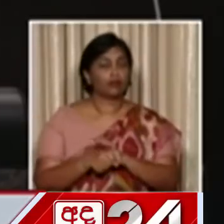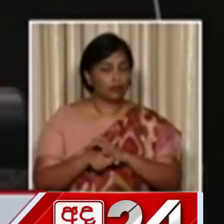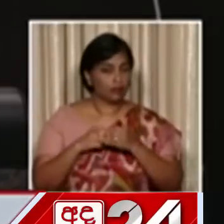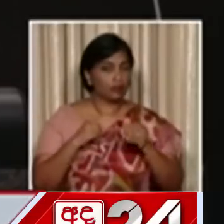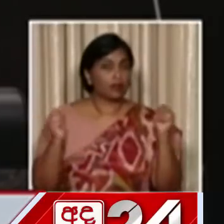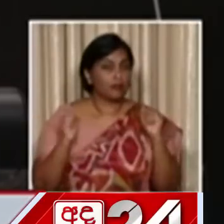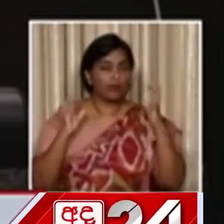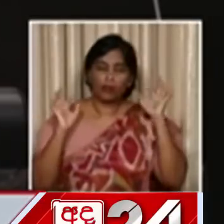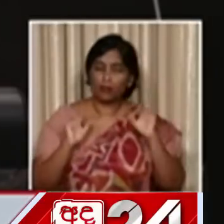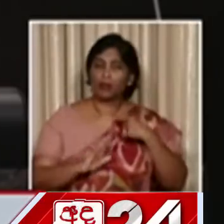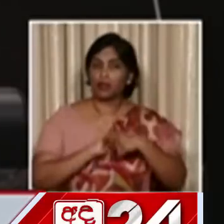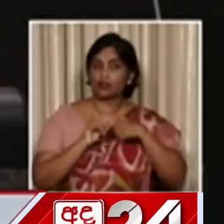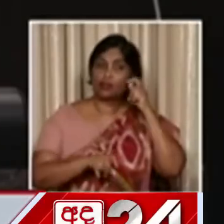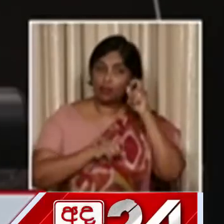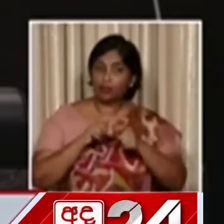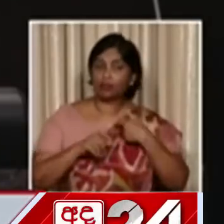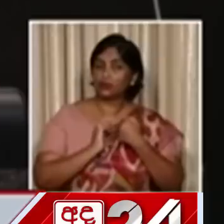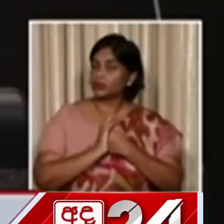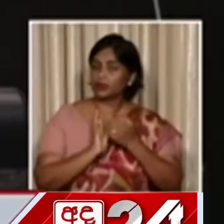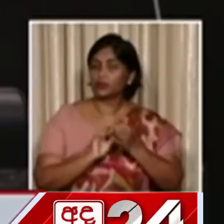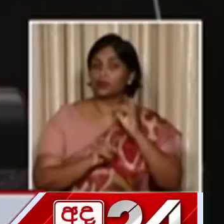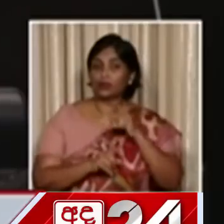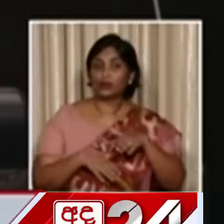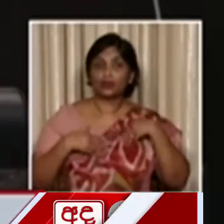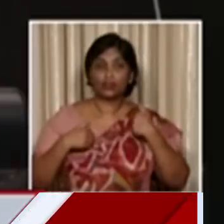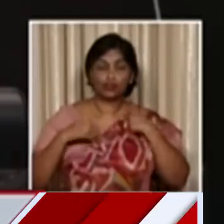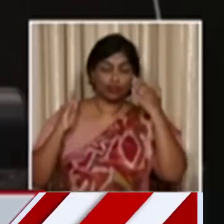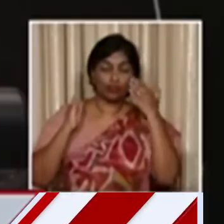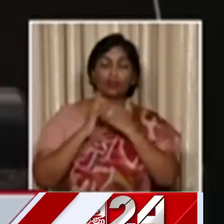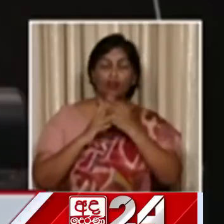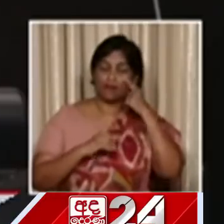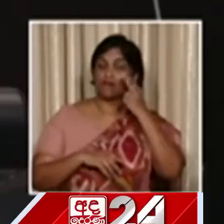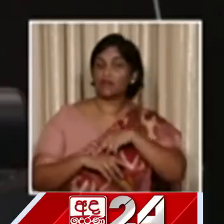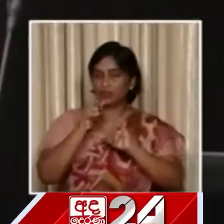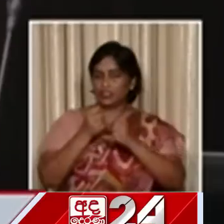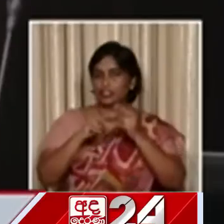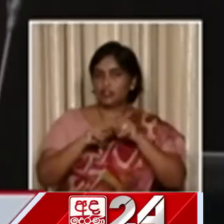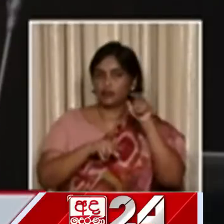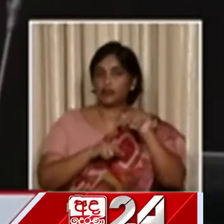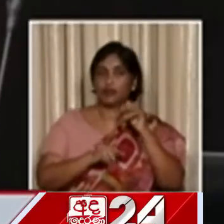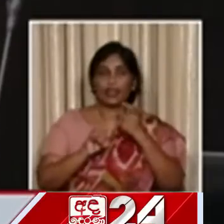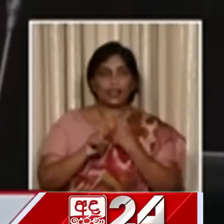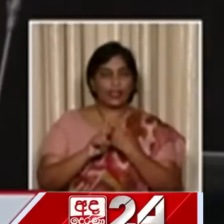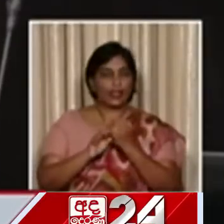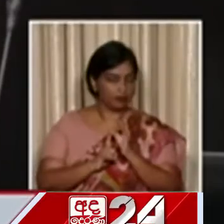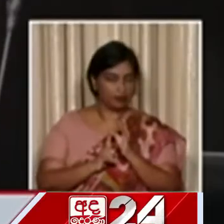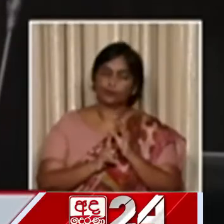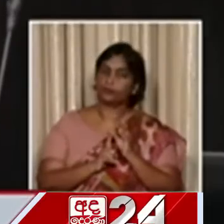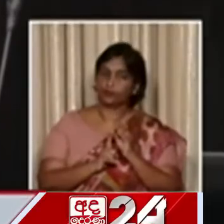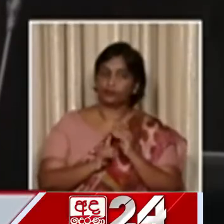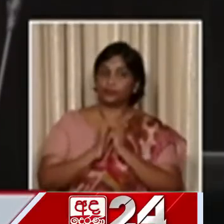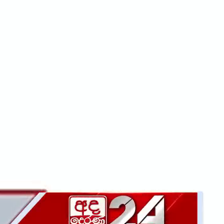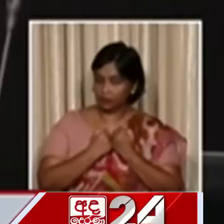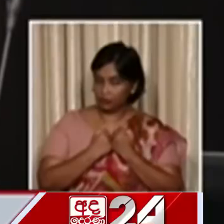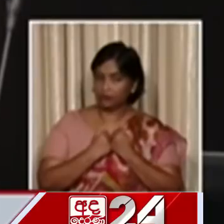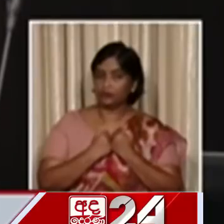බය නැතුව අපේ රටේ ජනතාව එන්නත ගත්තේ මේ සෞඛ්‍ය පද්ධතිය පිළිබඳ තිබ්බ විශ්වාසය නිසා. දැන් කේලිය රඹුක් කැල්ල ඇමතිතුමා අමතිකම